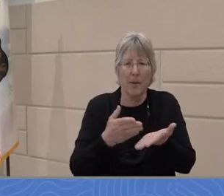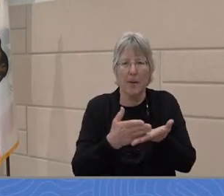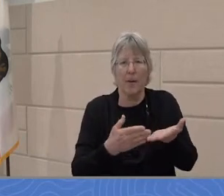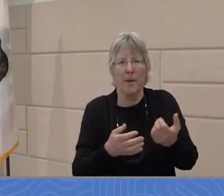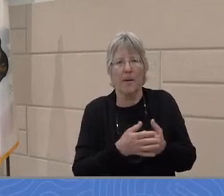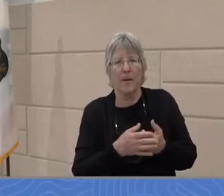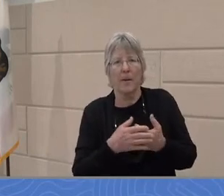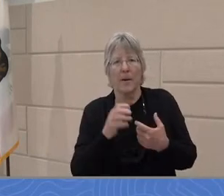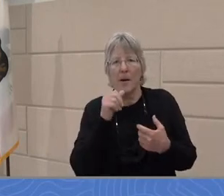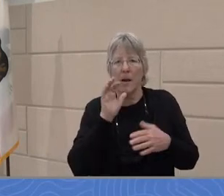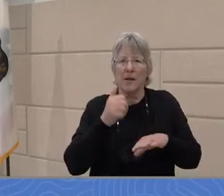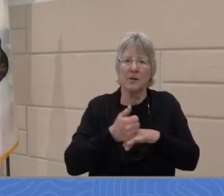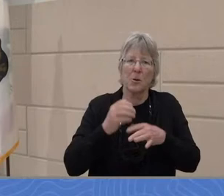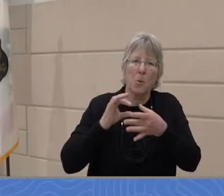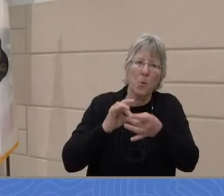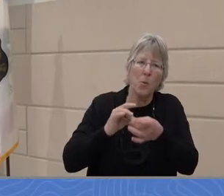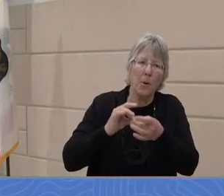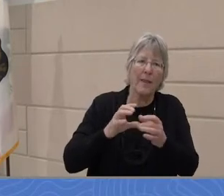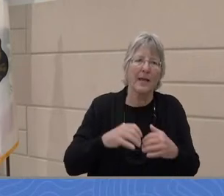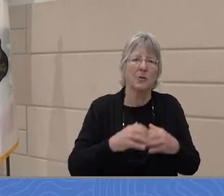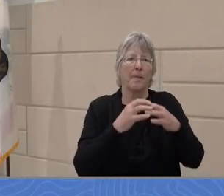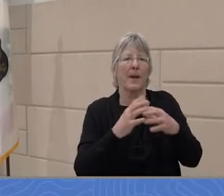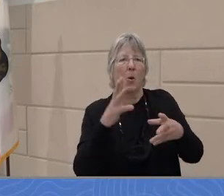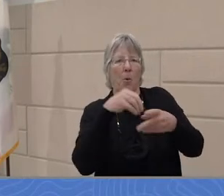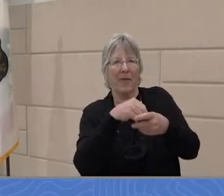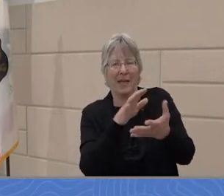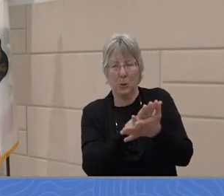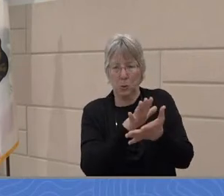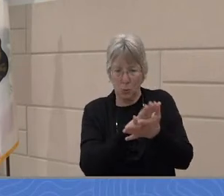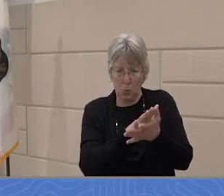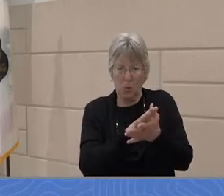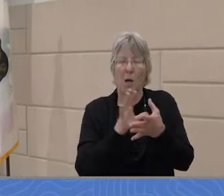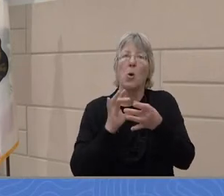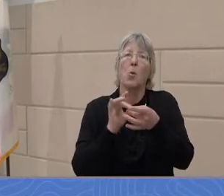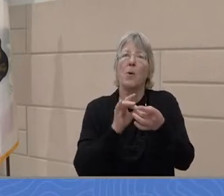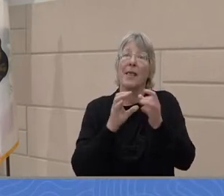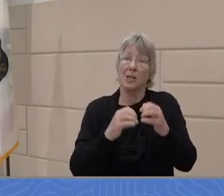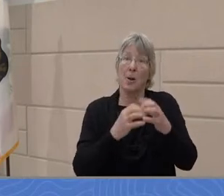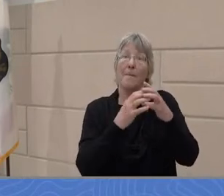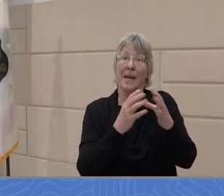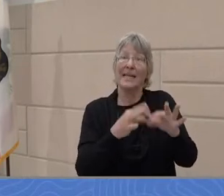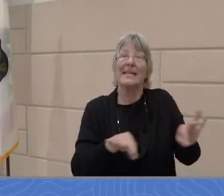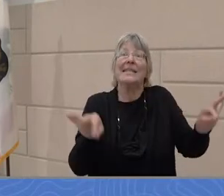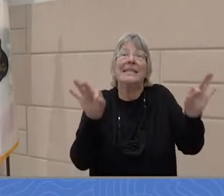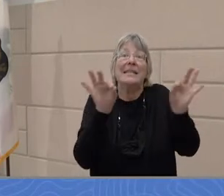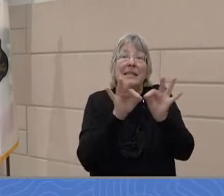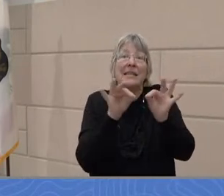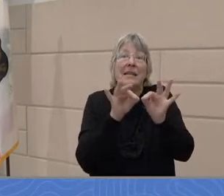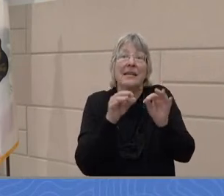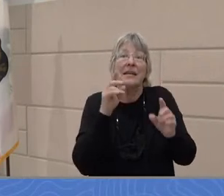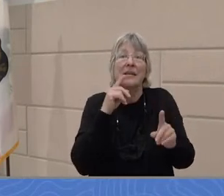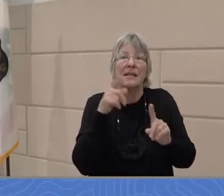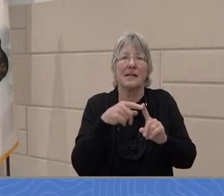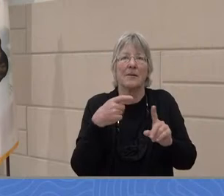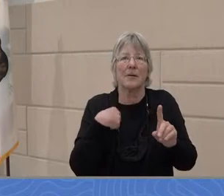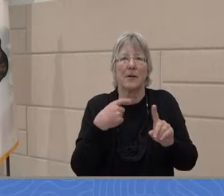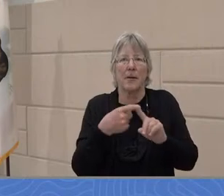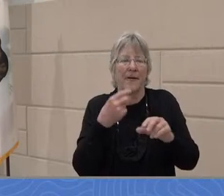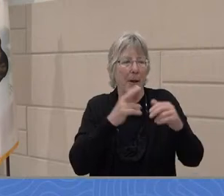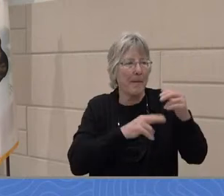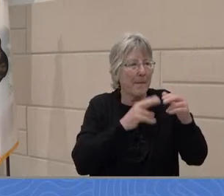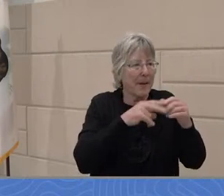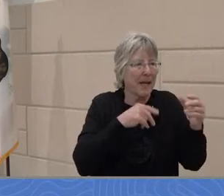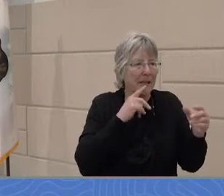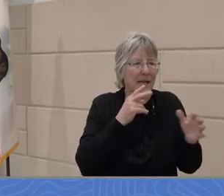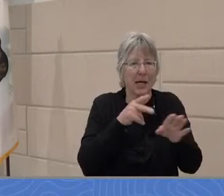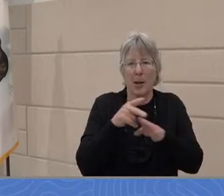ដូច្នេះយើងដើម្បីធ្វើតាមណារៀបរៀងធនធានឲ្យបានសេចក្តីត្រូវការទៅតាមសេចក្តីត្រូវការរបស់សិស្សតា